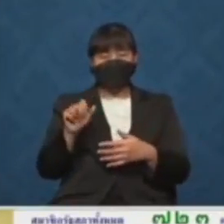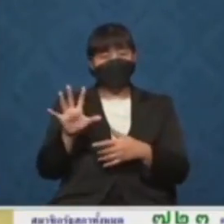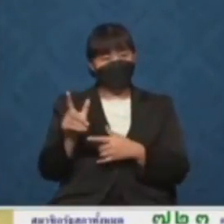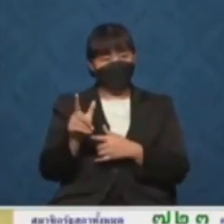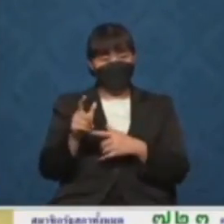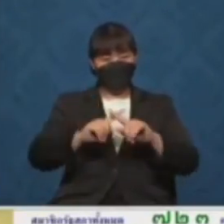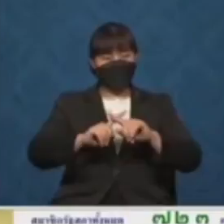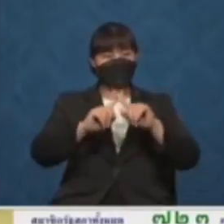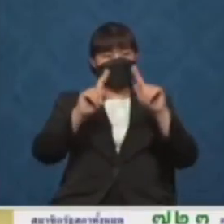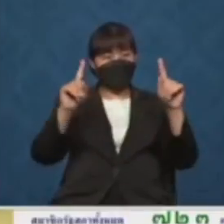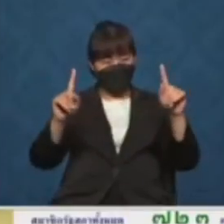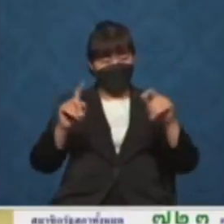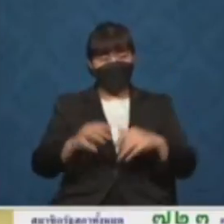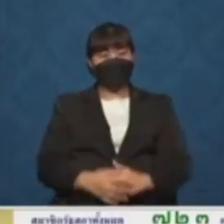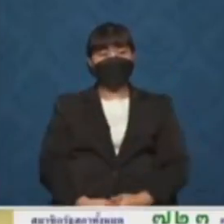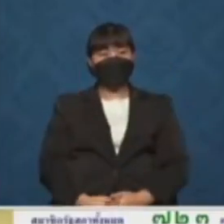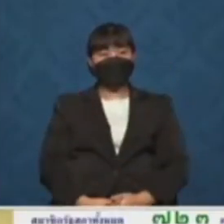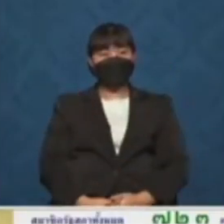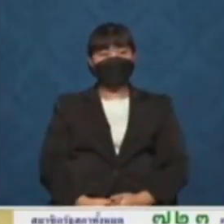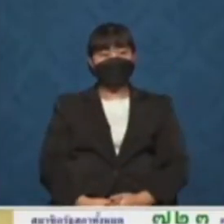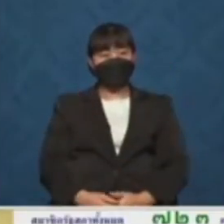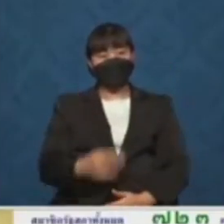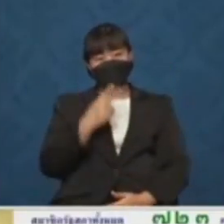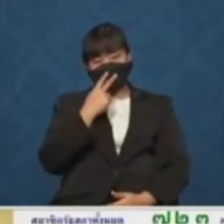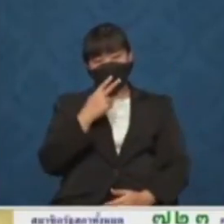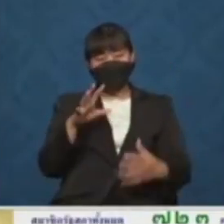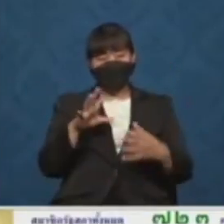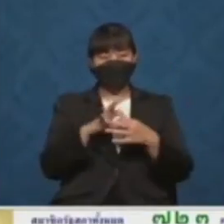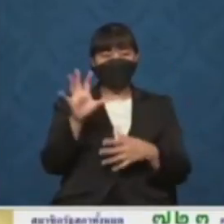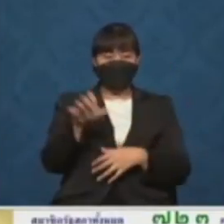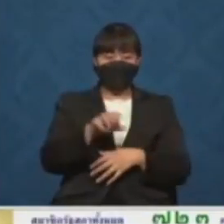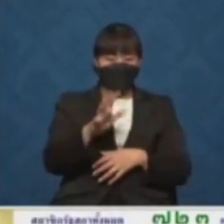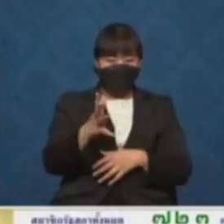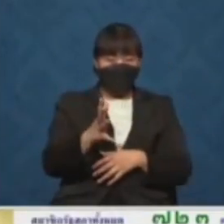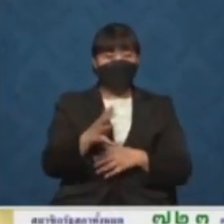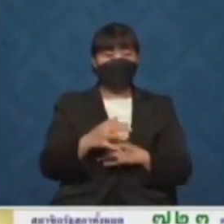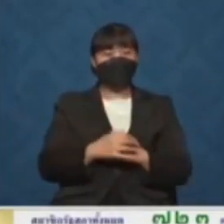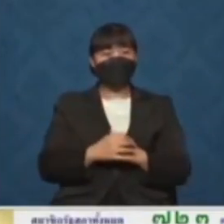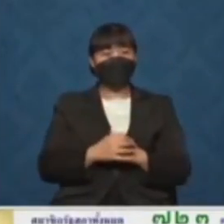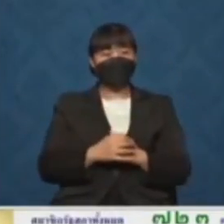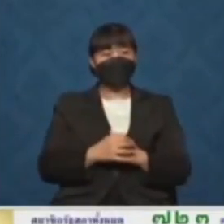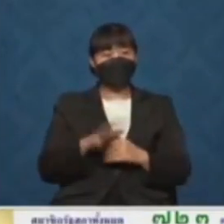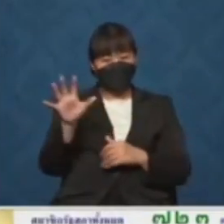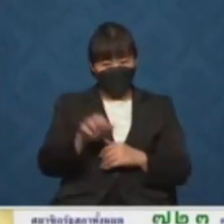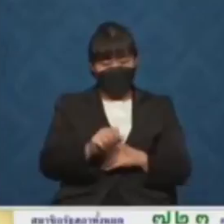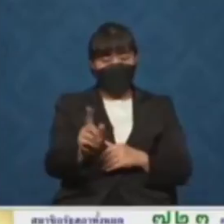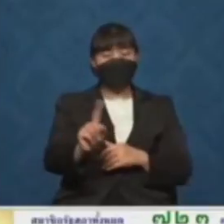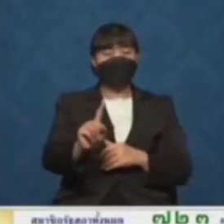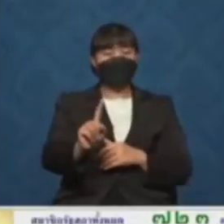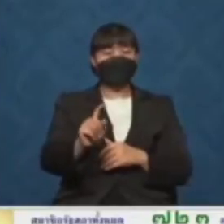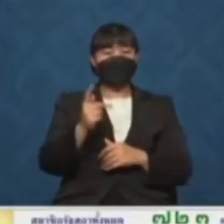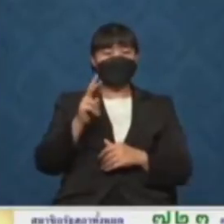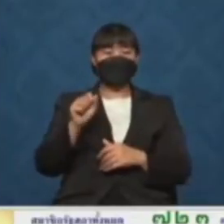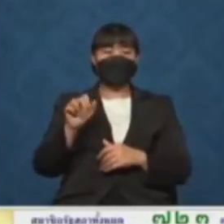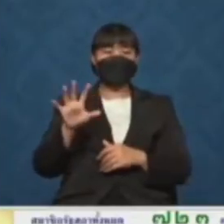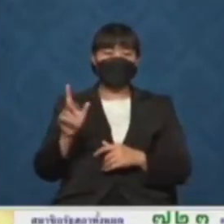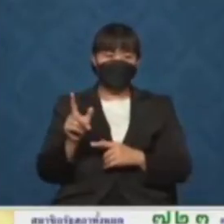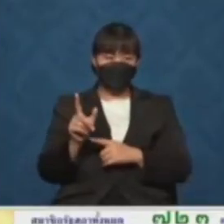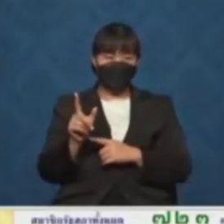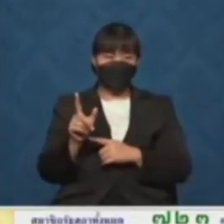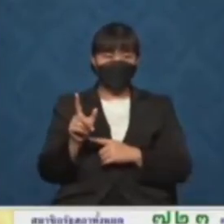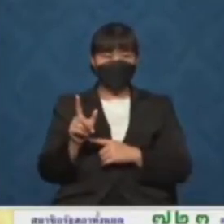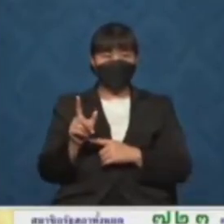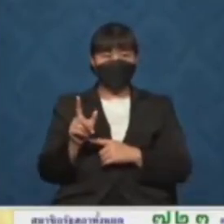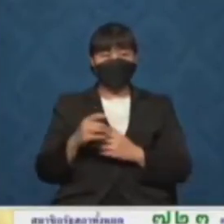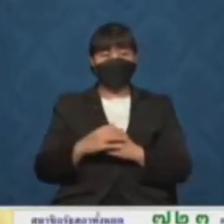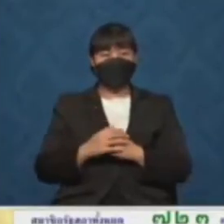ไม่คแก่ว่าขาดทความ